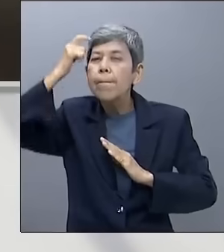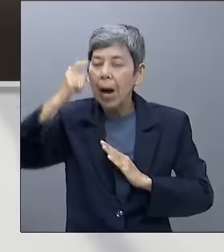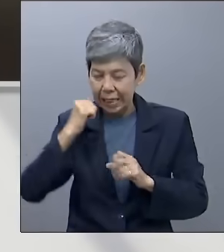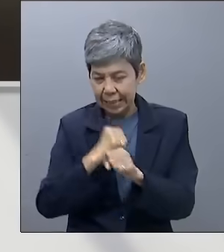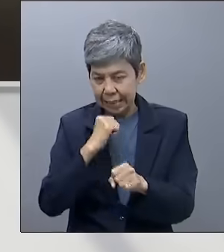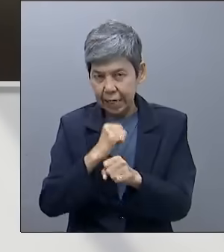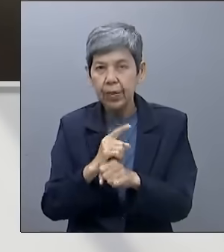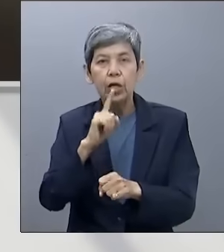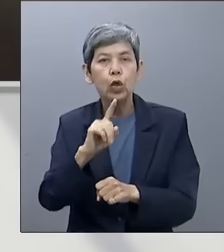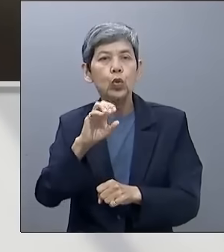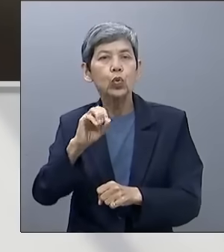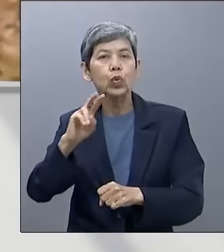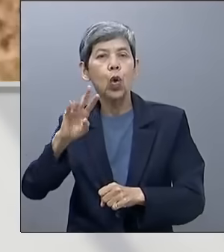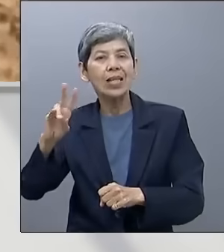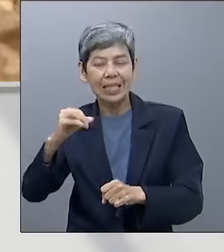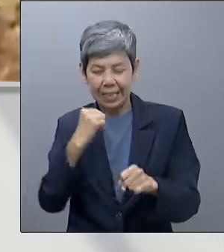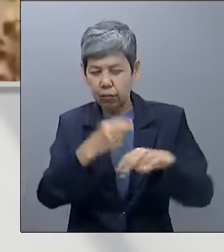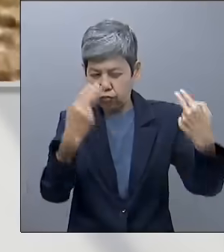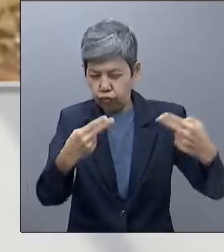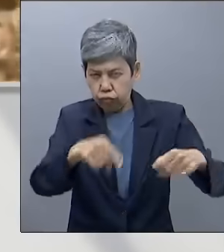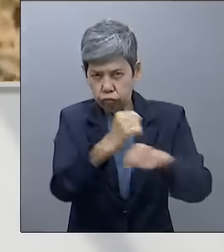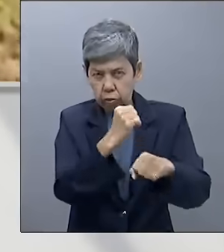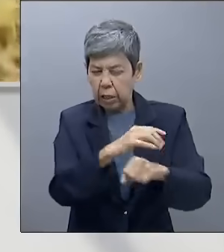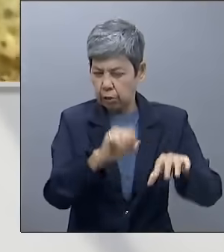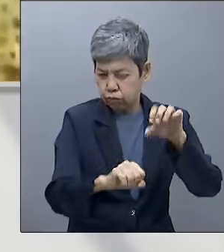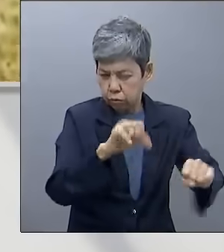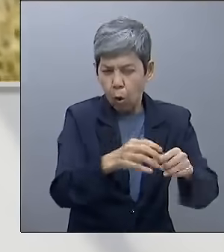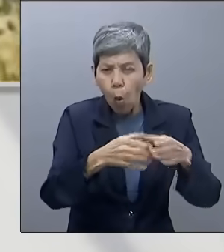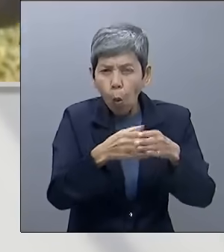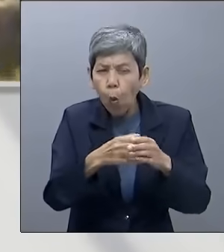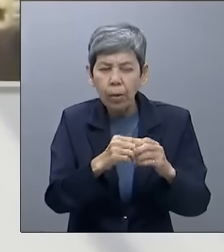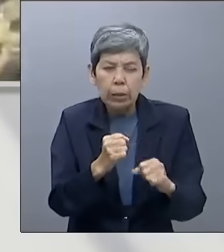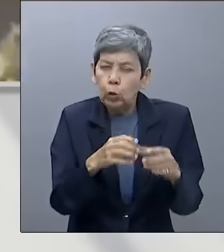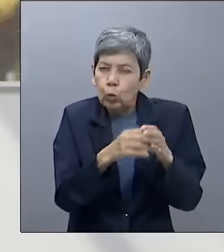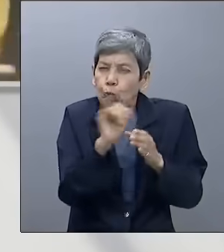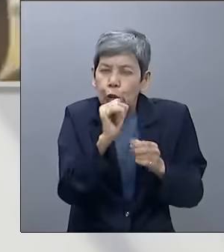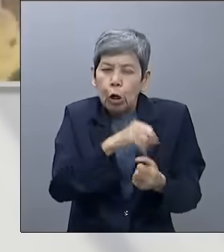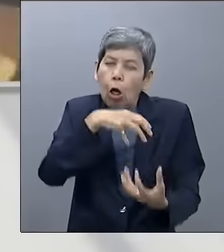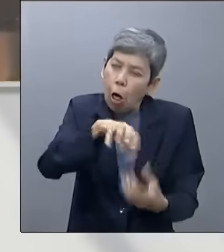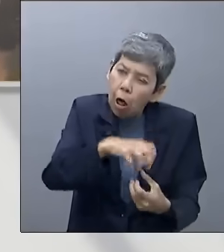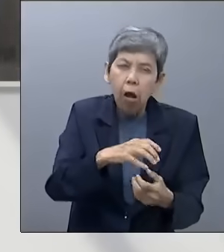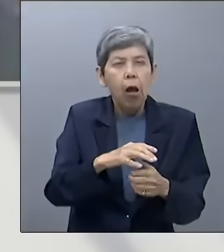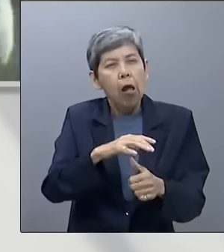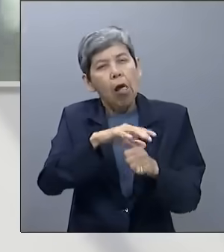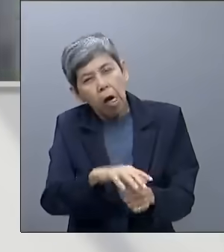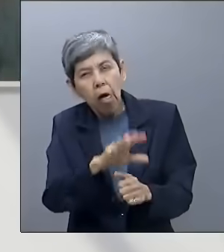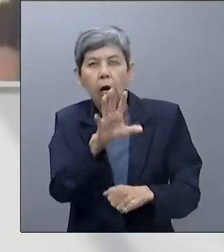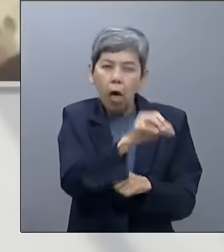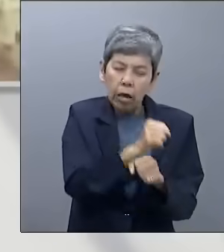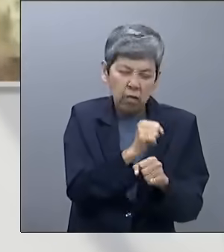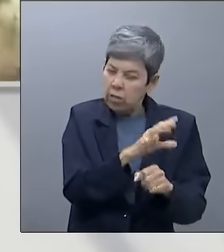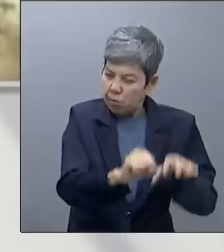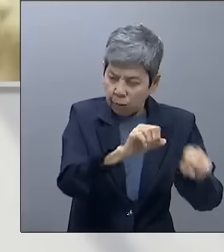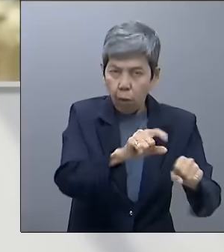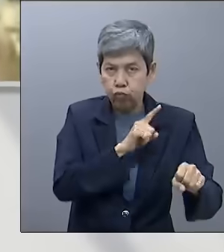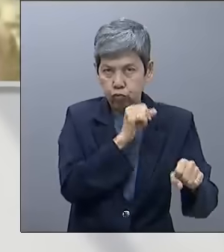การ1027เป้าหมายนึงก็คือการกวาดล้างกลุ่มทุนสีเทาที่ดิฉันเล่าไปเนี่ยค่ะว่าเขาเข้ามาทำธุรกิจสแกมเมอร์